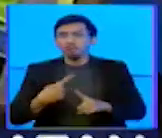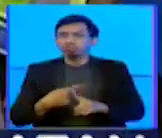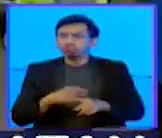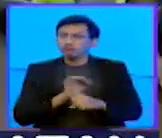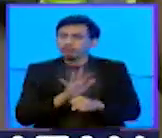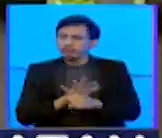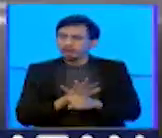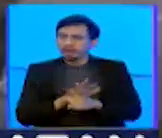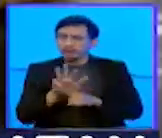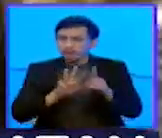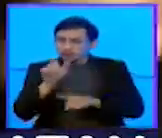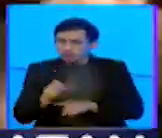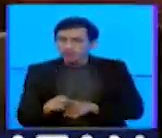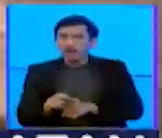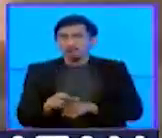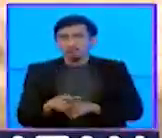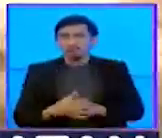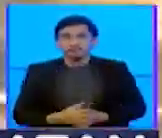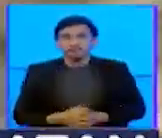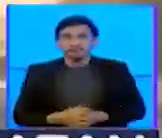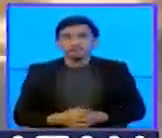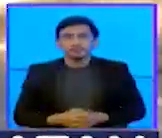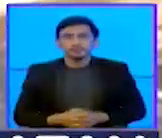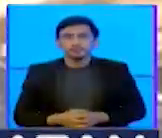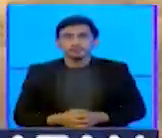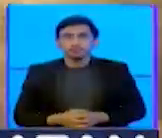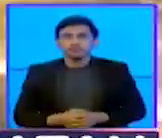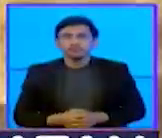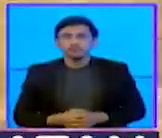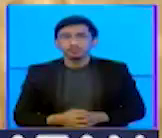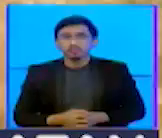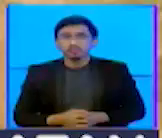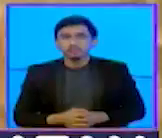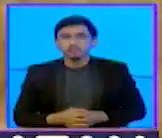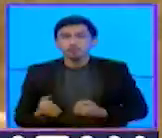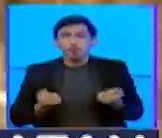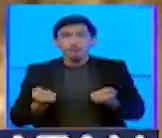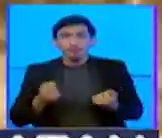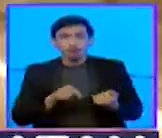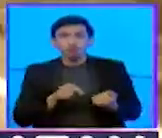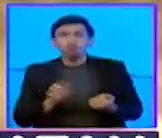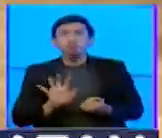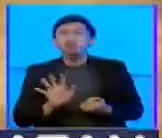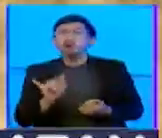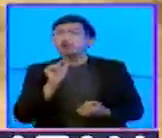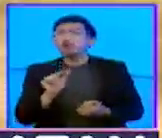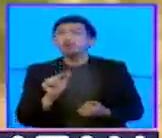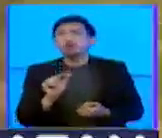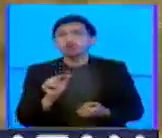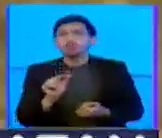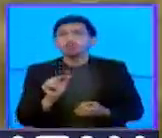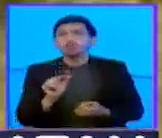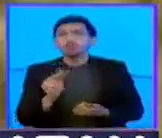COVID-19. Ironisnya, di Wonogiri, Jawa Tengah, mobil bak terbuka tidak hanya digunakan mengangkut penumpang untuk hajatan, namun